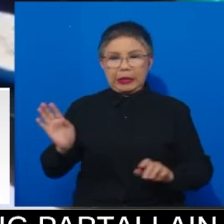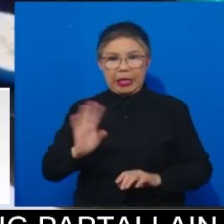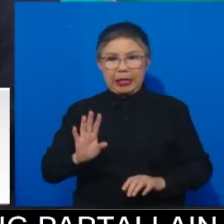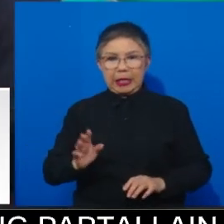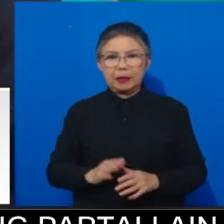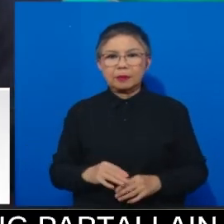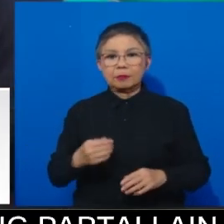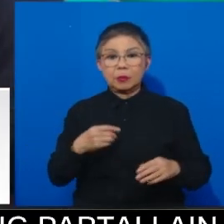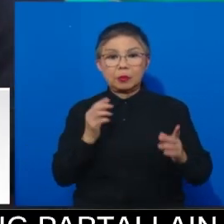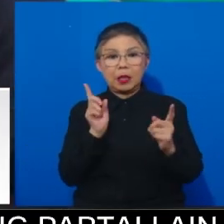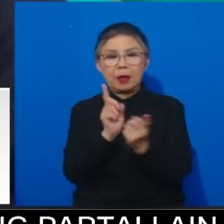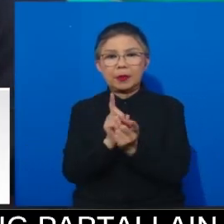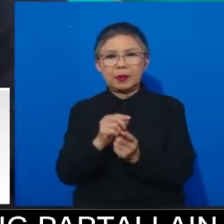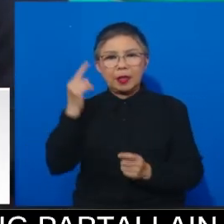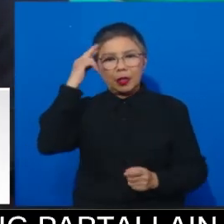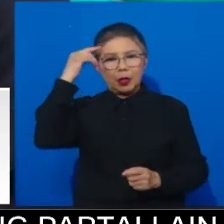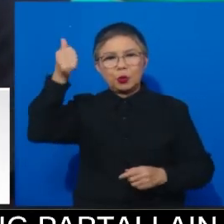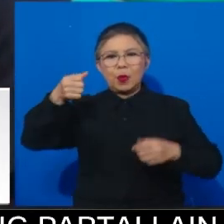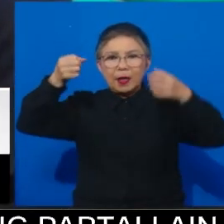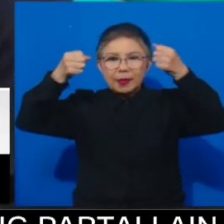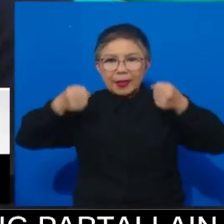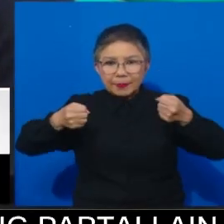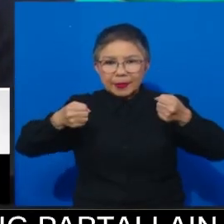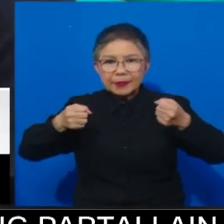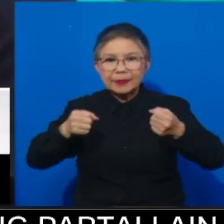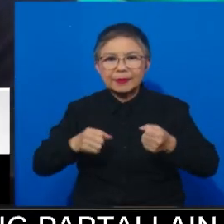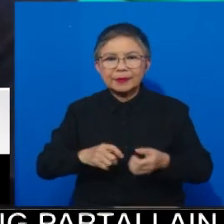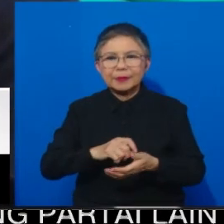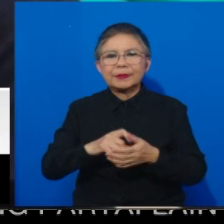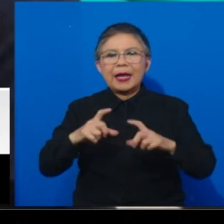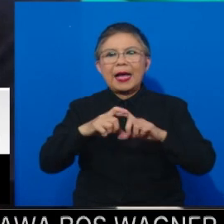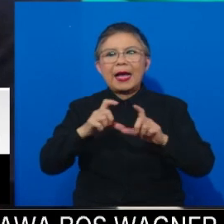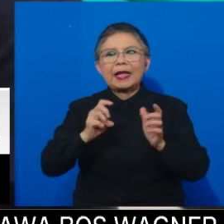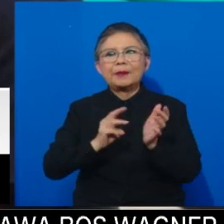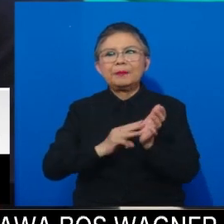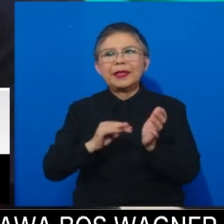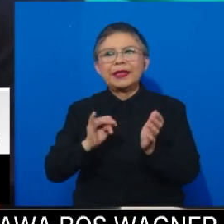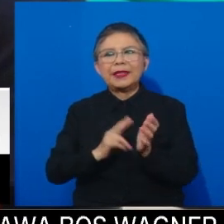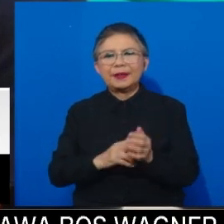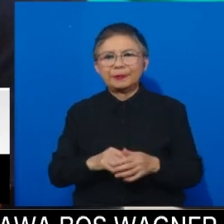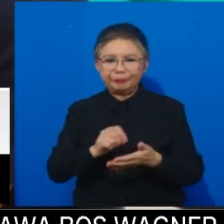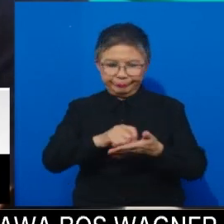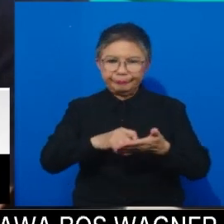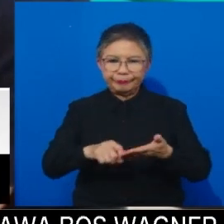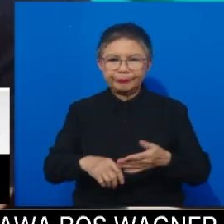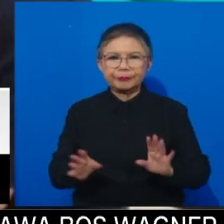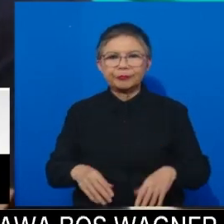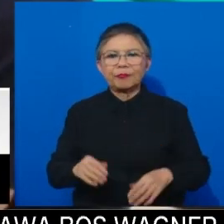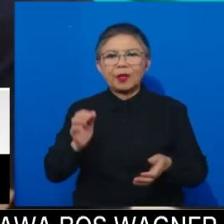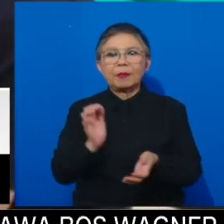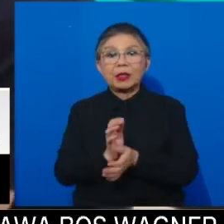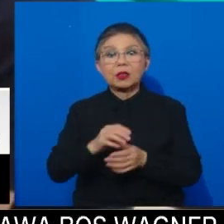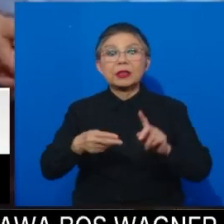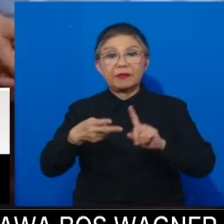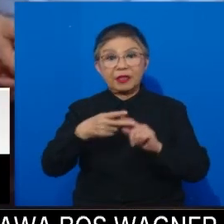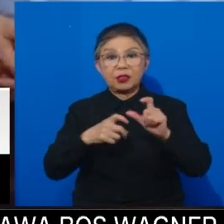menghadap petugas lapas yang tengah menyelesaikan administrasi penerimaan dirinya. Selain Sambo, mantan anak buah